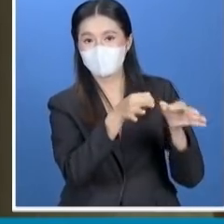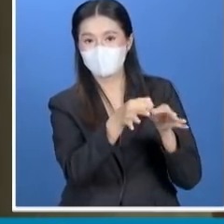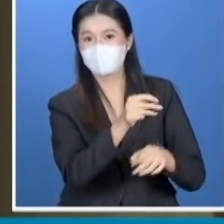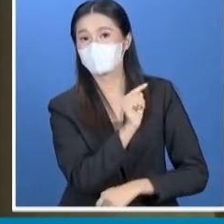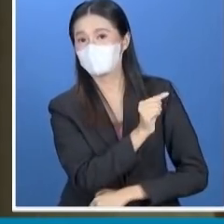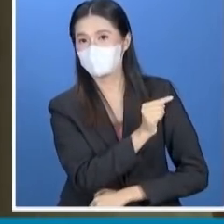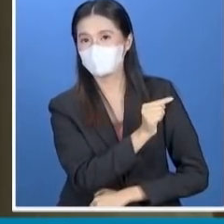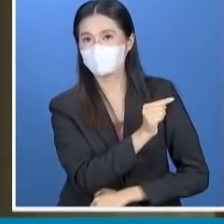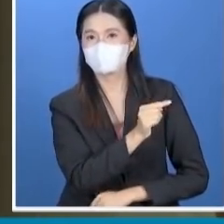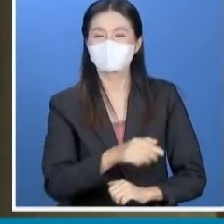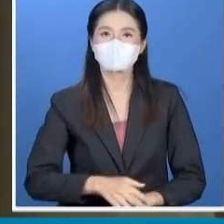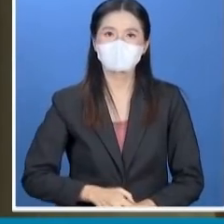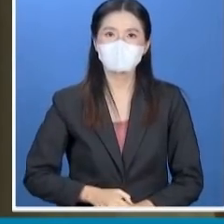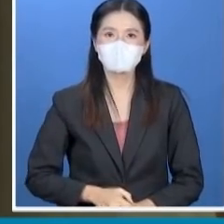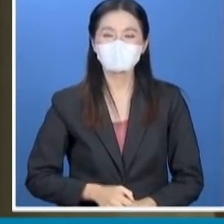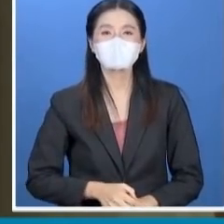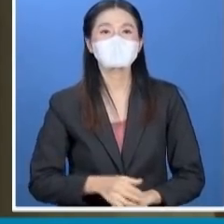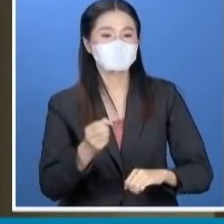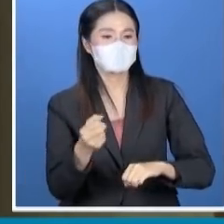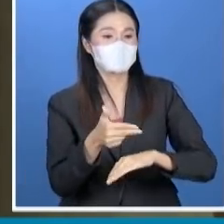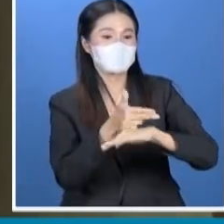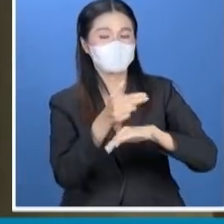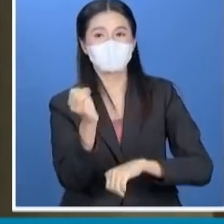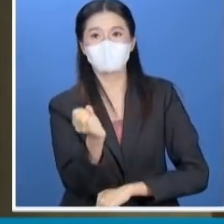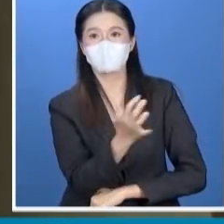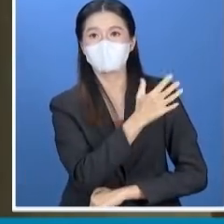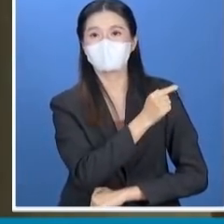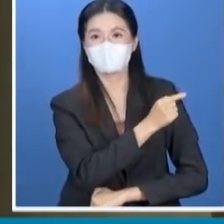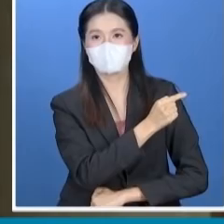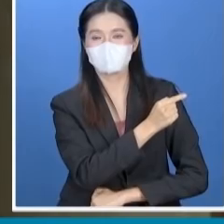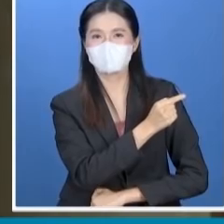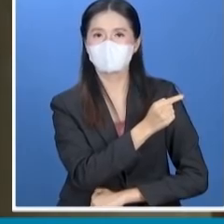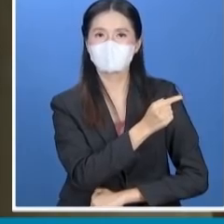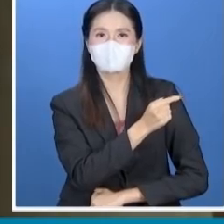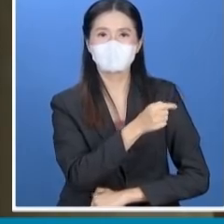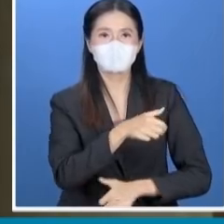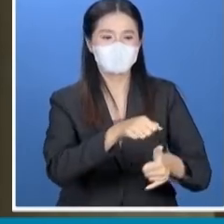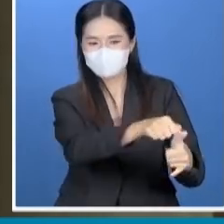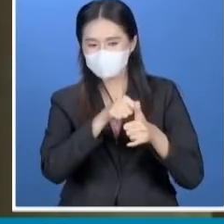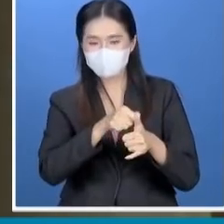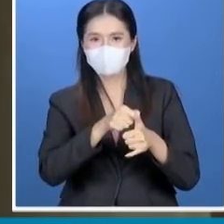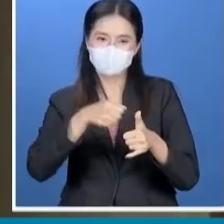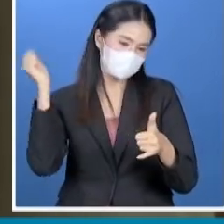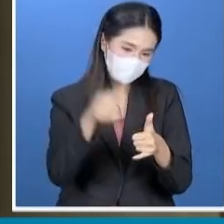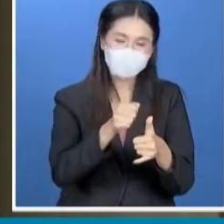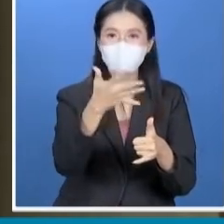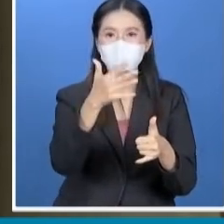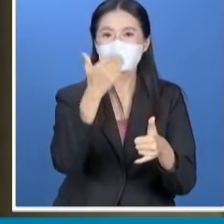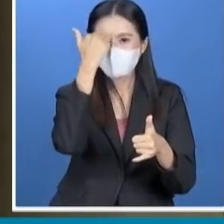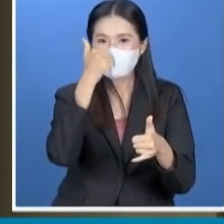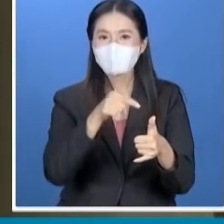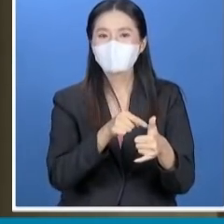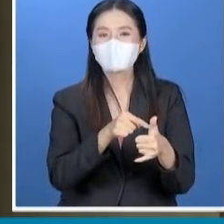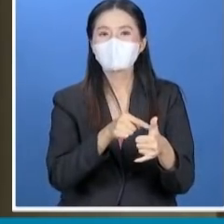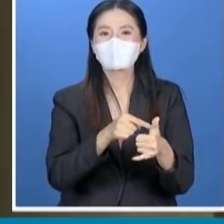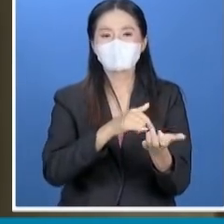างมุมนี้ค่ะจากคลิปที่เมื่อสักครู่ตำรวจอธิบายอะค่ะว่ามันไม่มีการกระชากหัวหรือการตีหัวกันบนเรือเพราะว่าเป็นเ